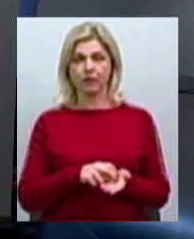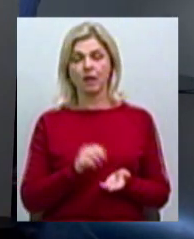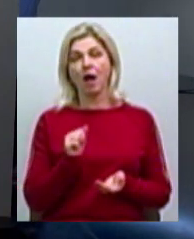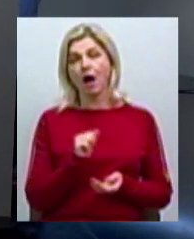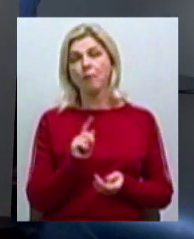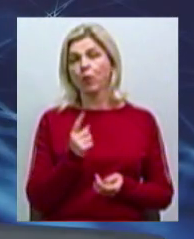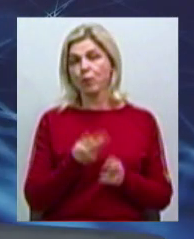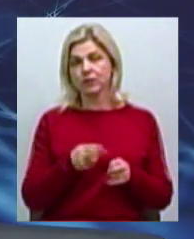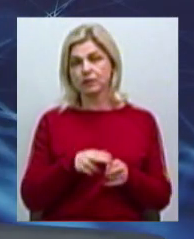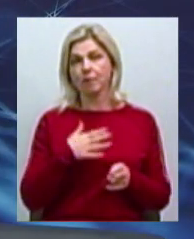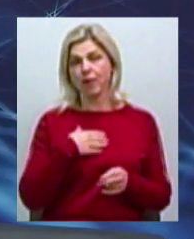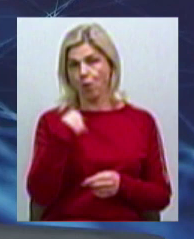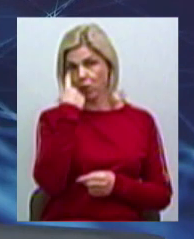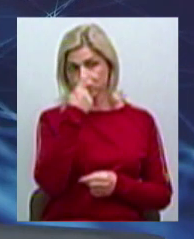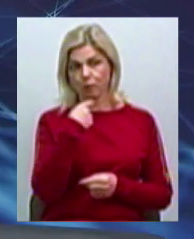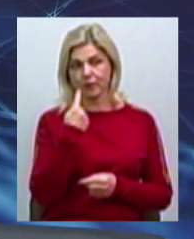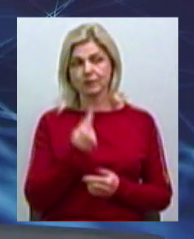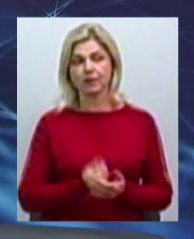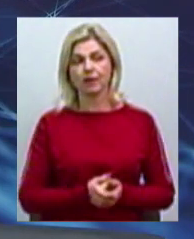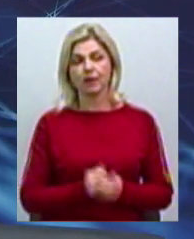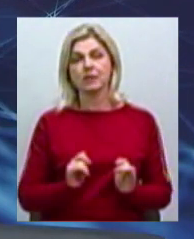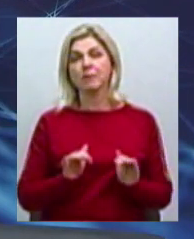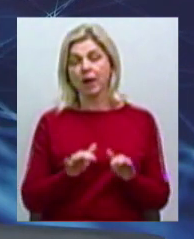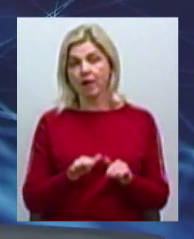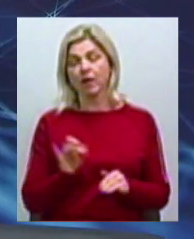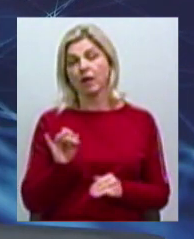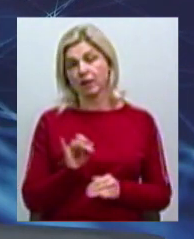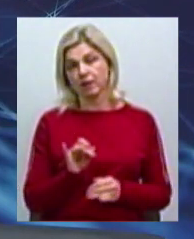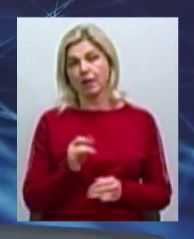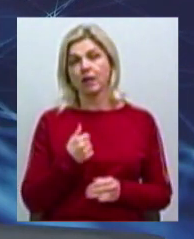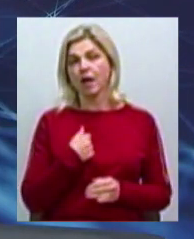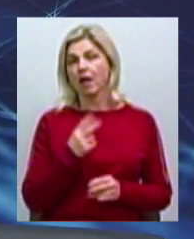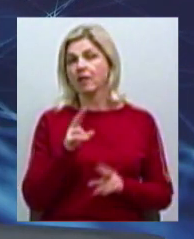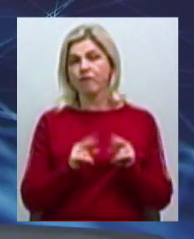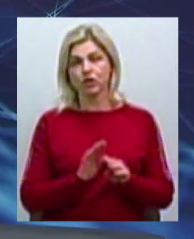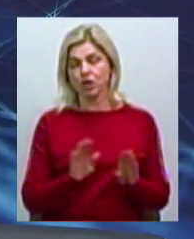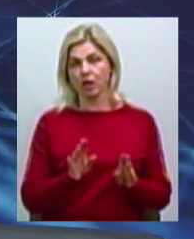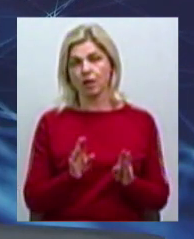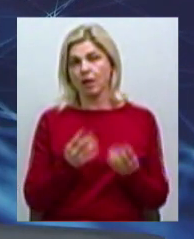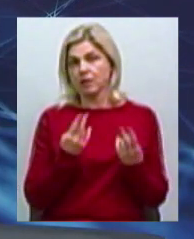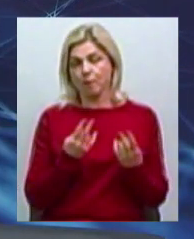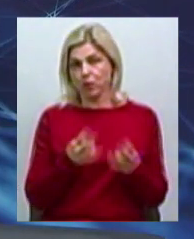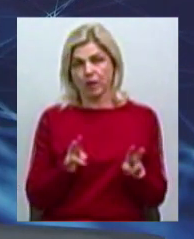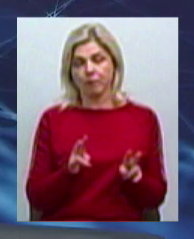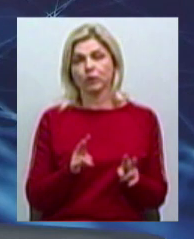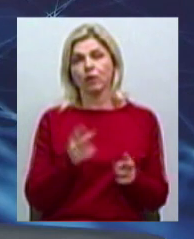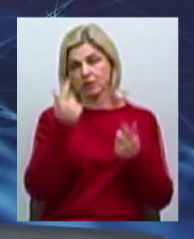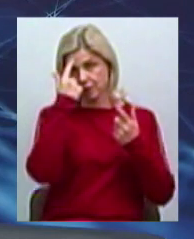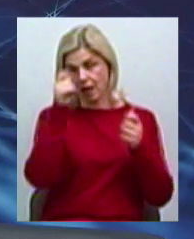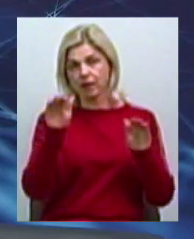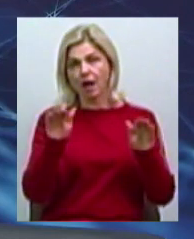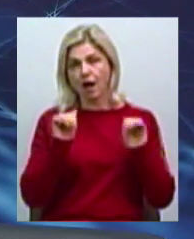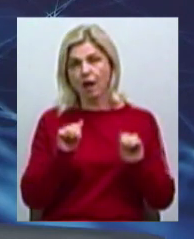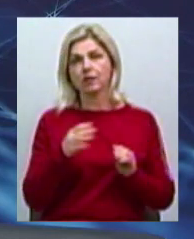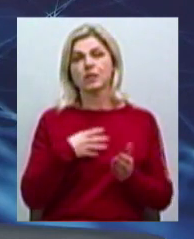що це була моя особиста справа, і я не вважала за потрібне там закликати